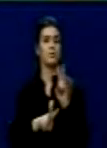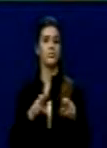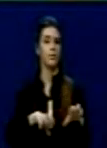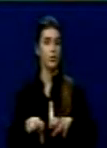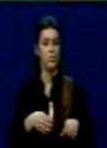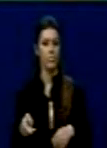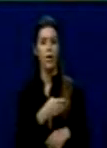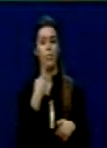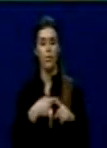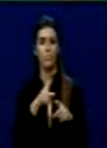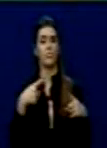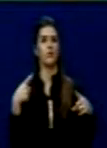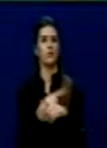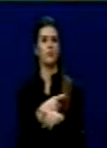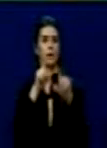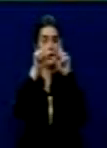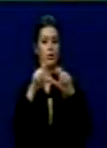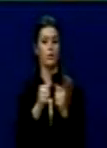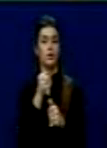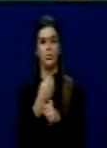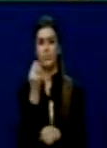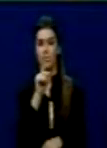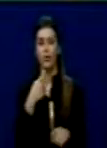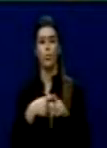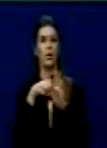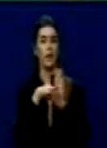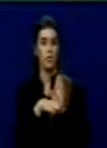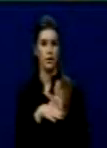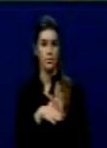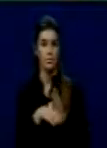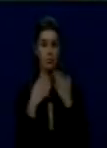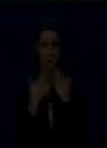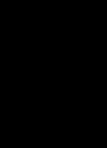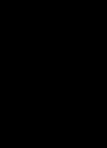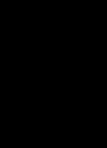edhe është në kundërshtim edhe me logjikën institucionale, por edhe me ligjet pozitive në Kosovë. Faleminderit.